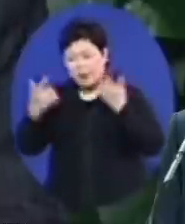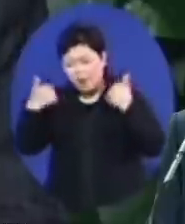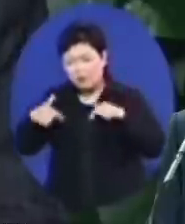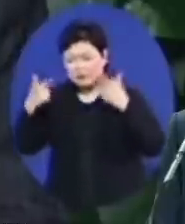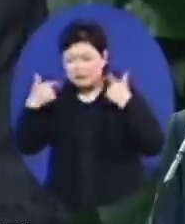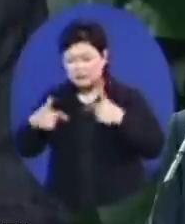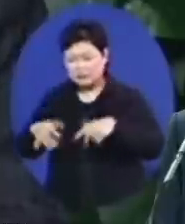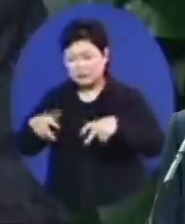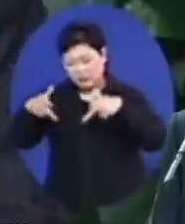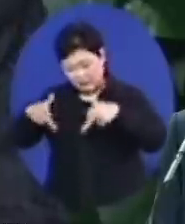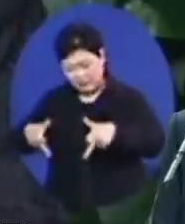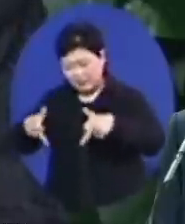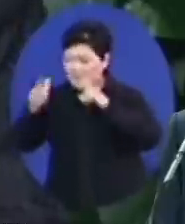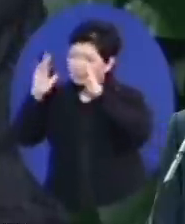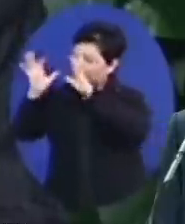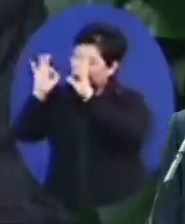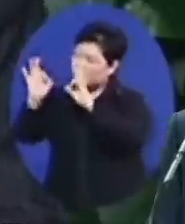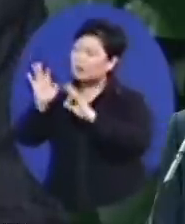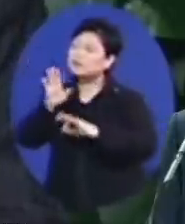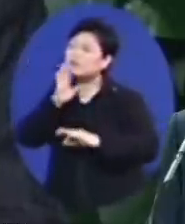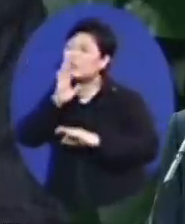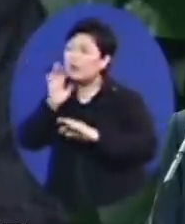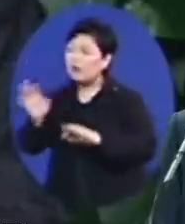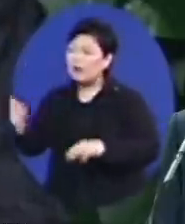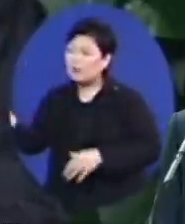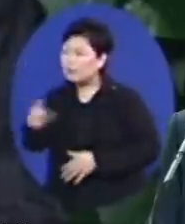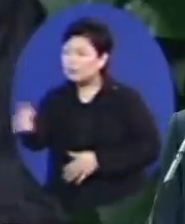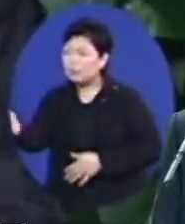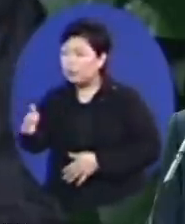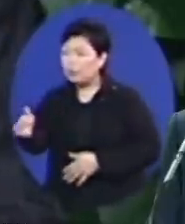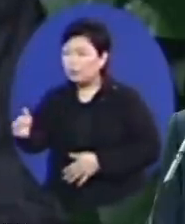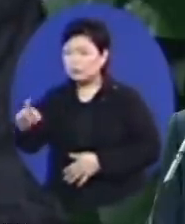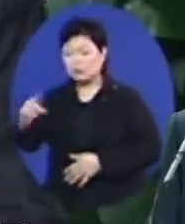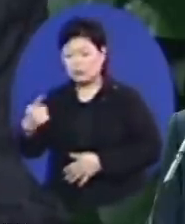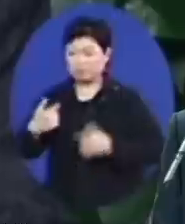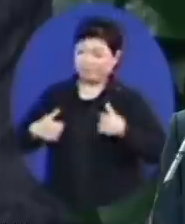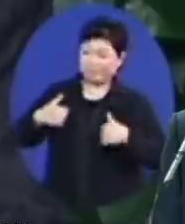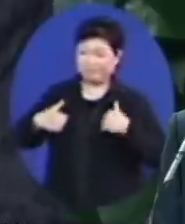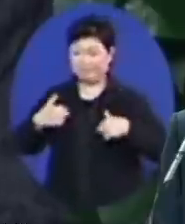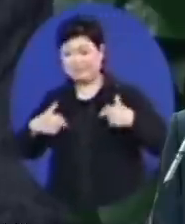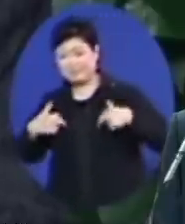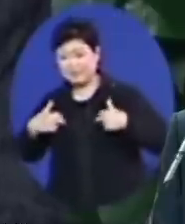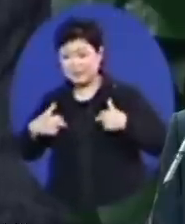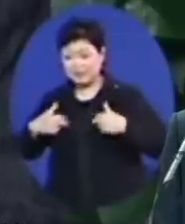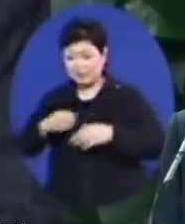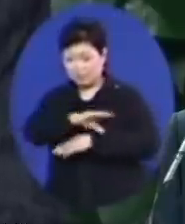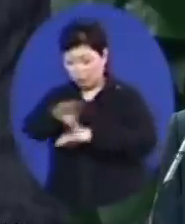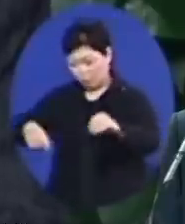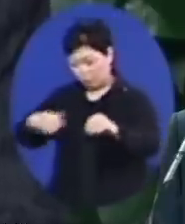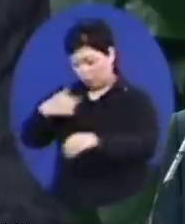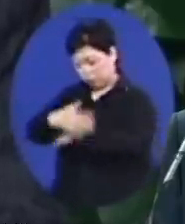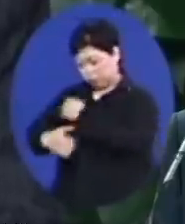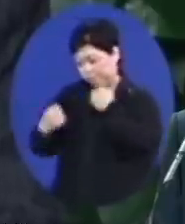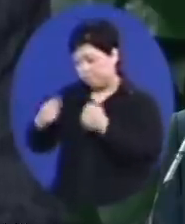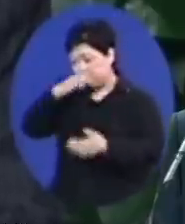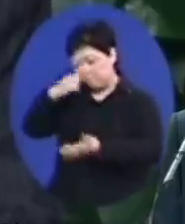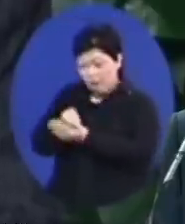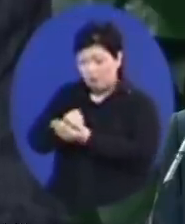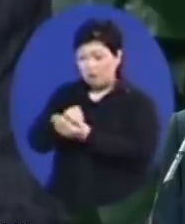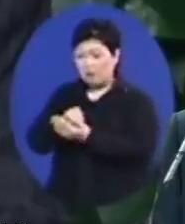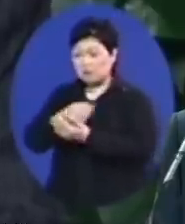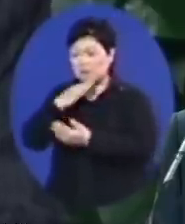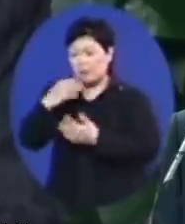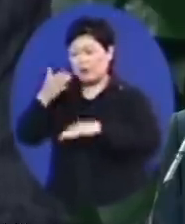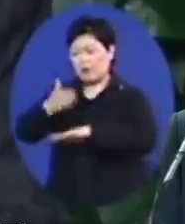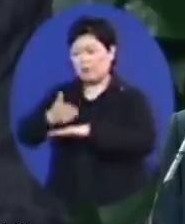바라볼 때 저렇게 아무것도 없어도 기뻐하고 즐거워하는데 이렇게 건강과 사지 백체를 가지고 있으면서도 내가